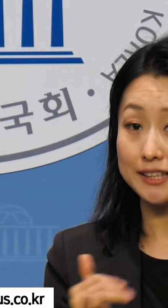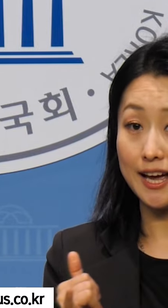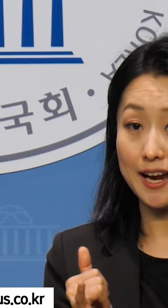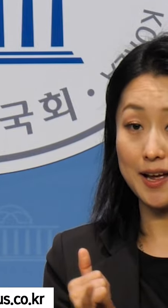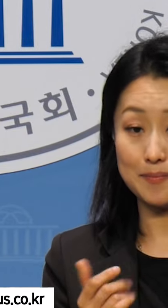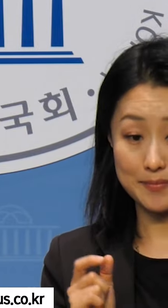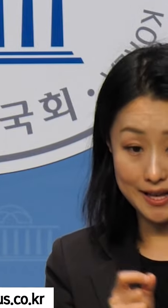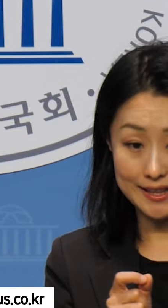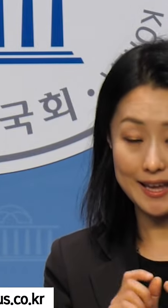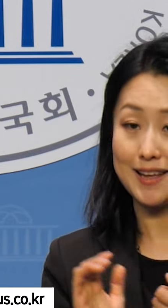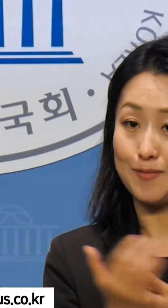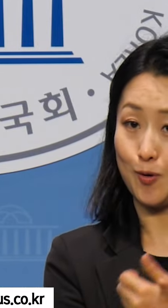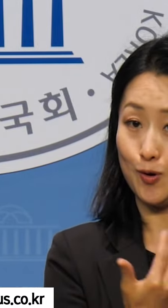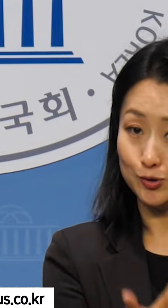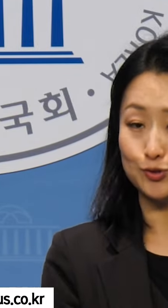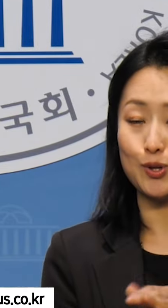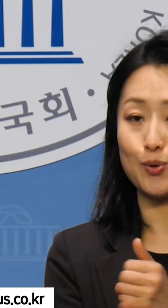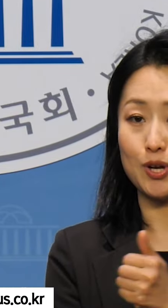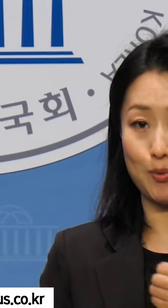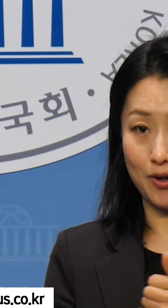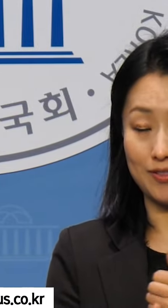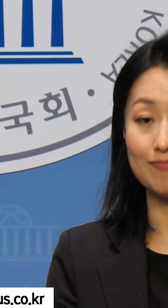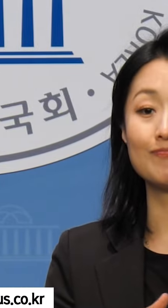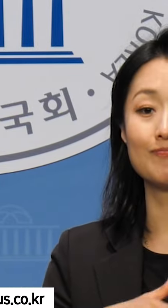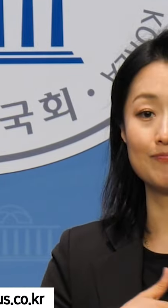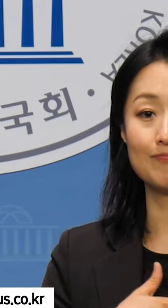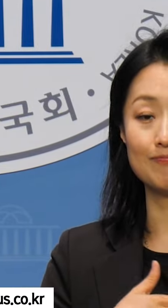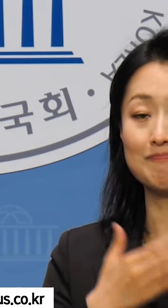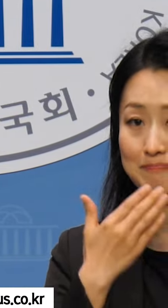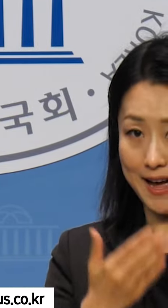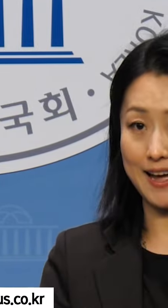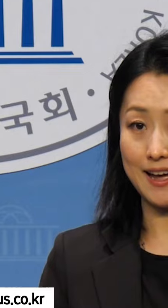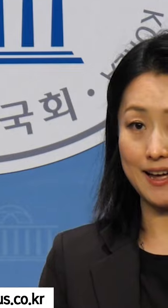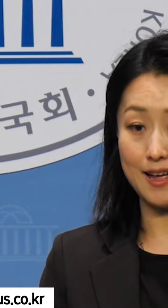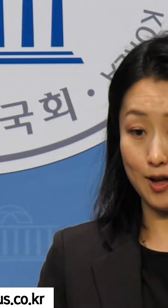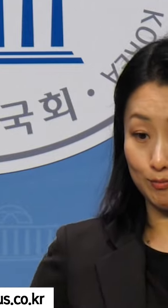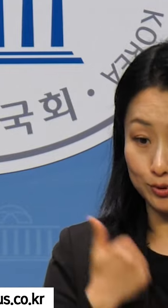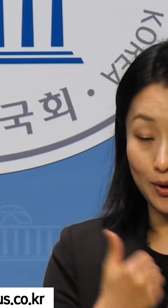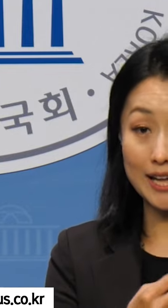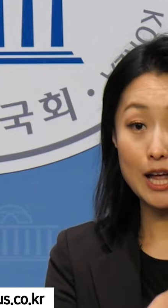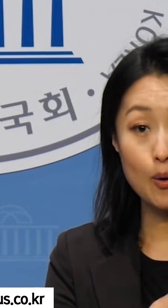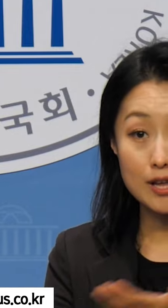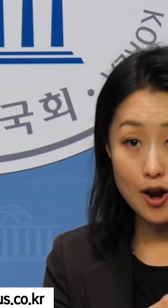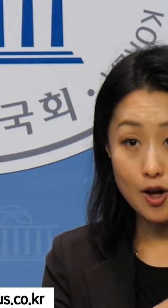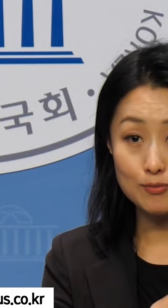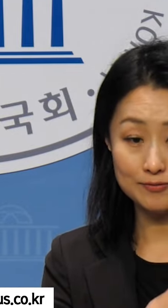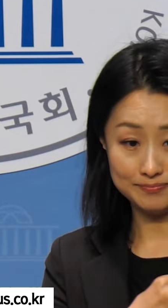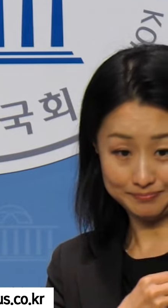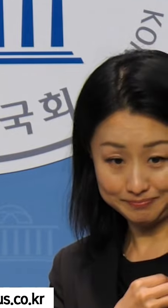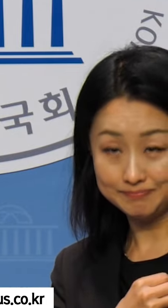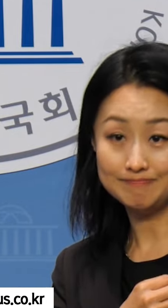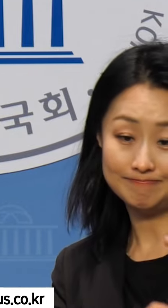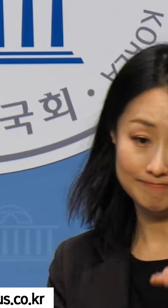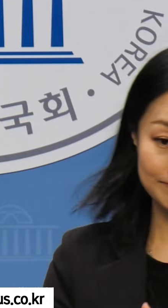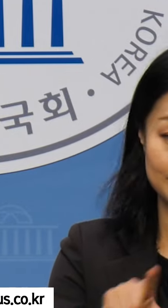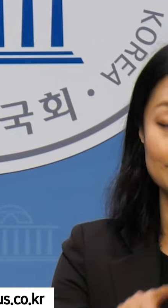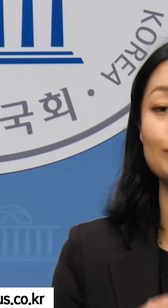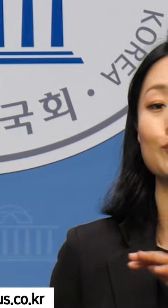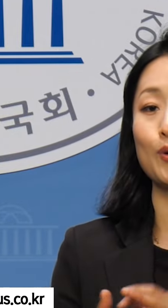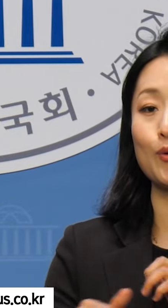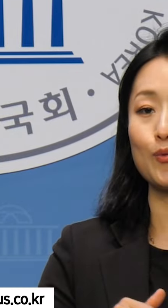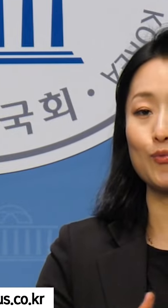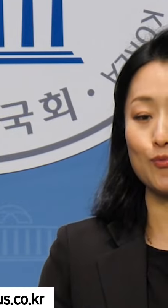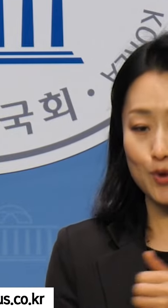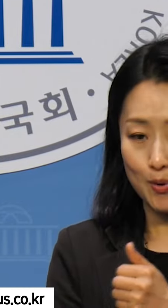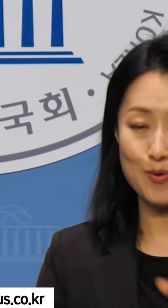곁을 든든히 지키는 최고위원이 되겠습니다. 분노한 당원들의 목소리를 앞장서 대신하는 최고위원이